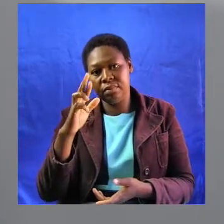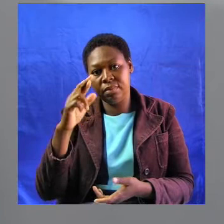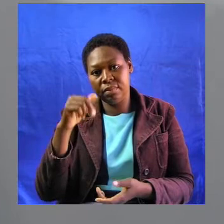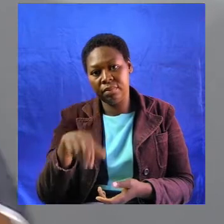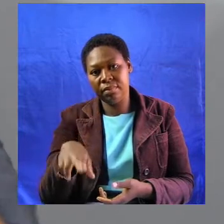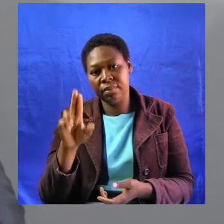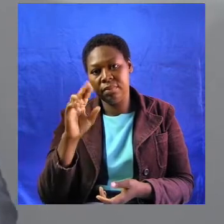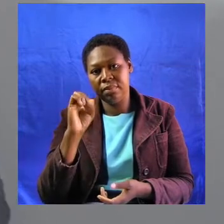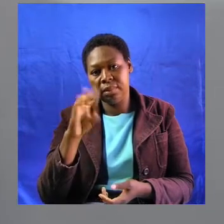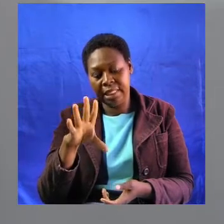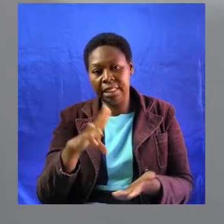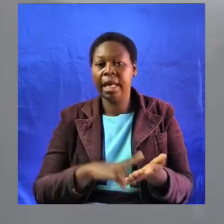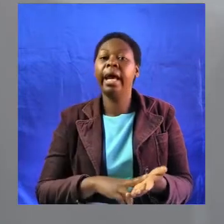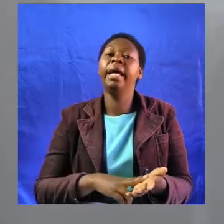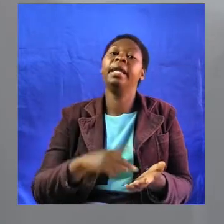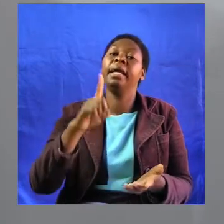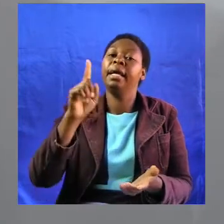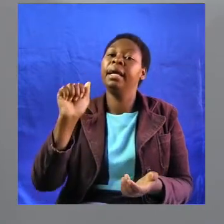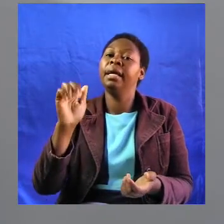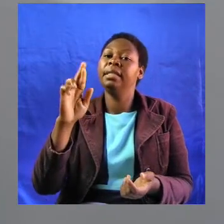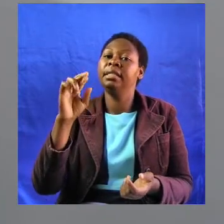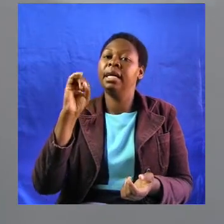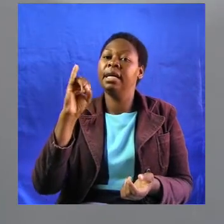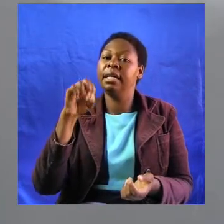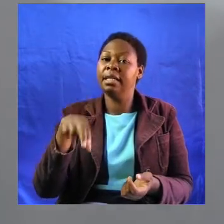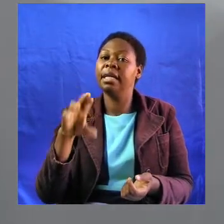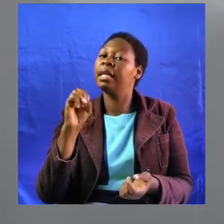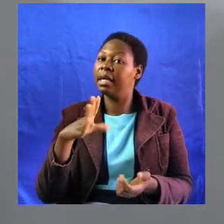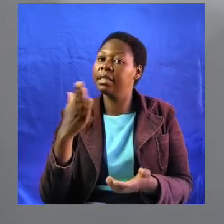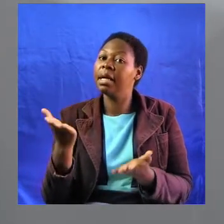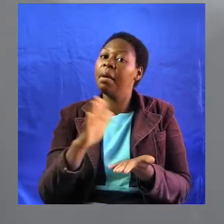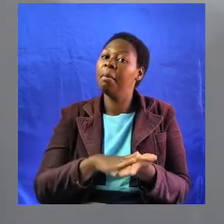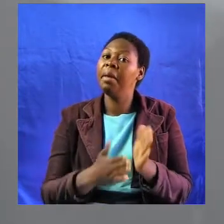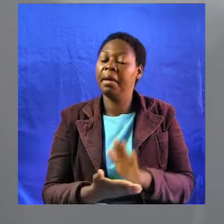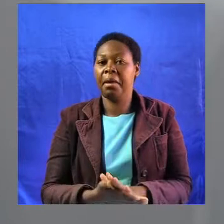mambo vakazvikanganisa pavange vakagara. Hanzi vakabva vadeedza n'anga